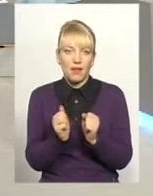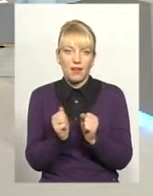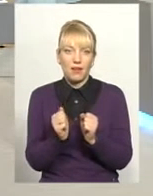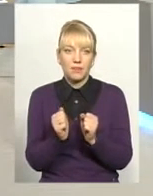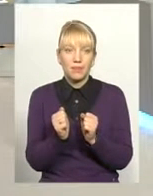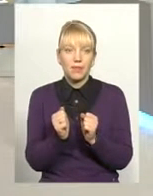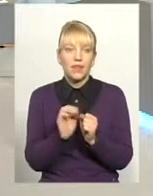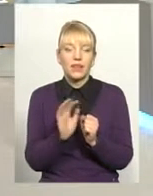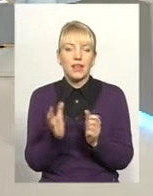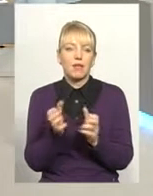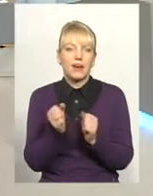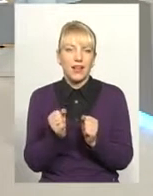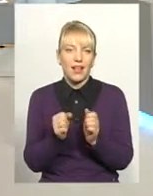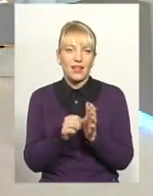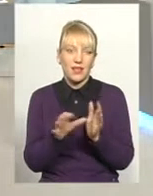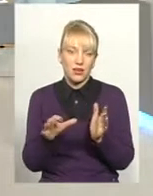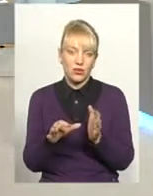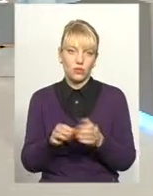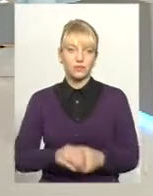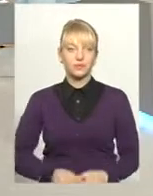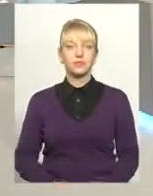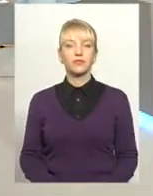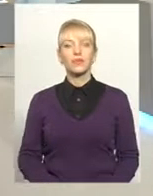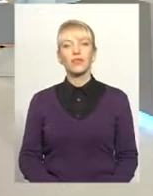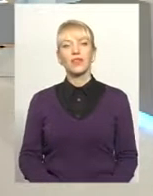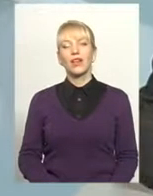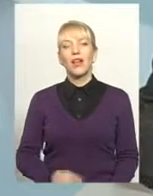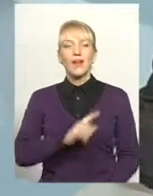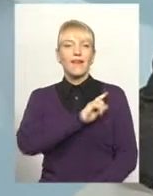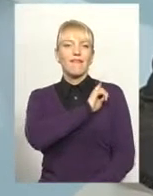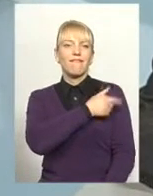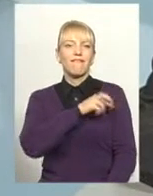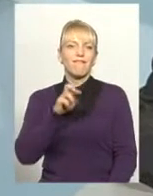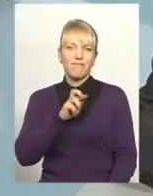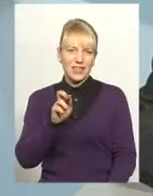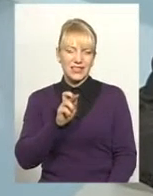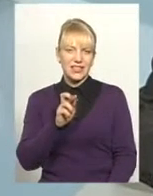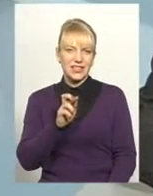не черпає енергії. Скептики, там фізики, там псевдо,